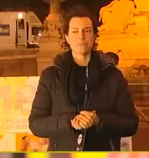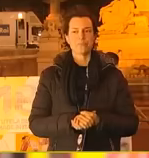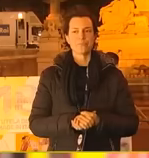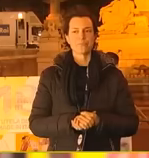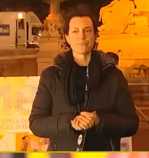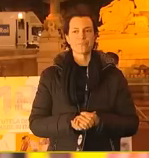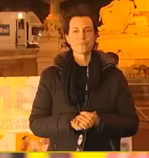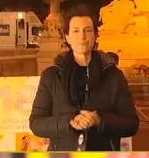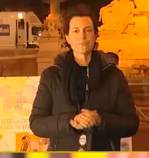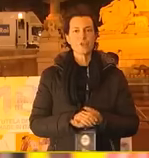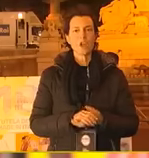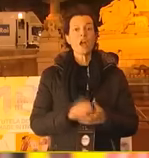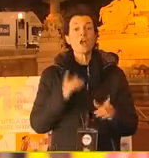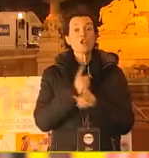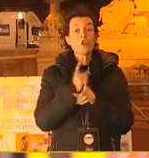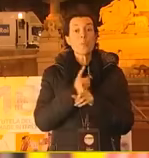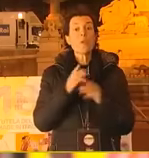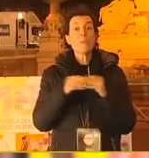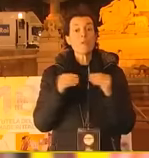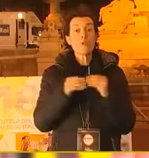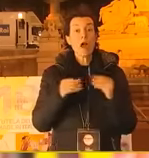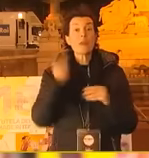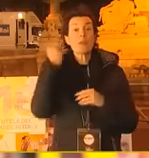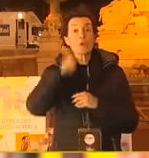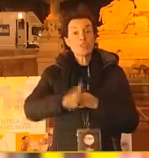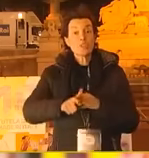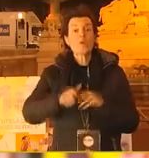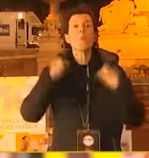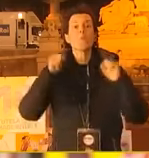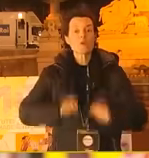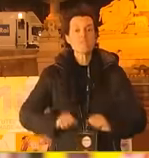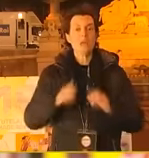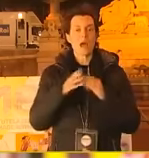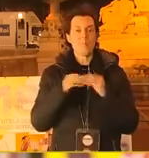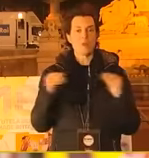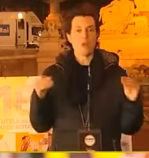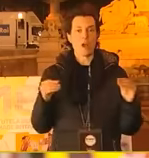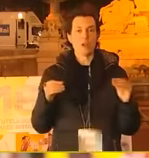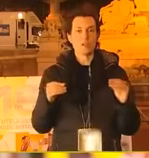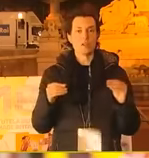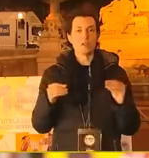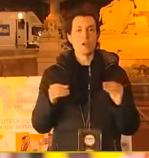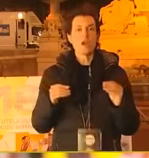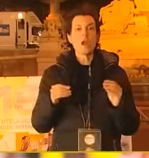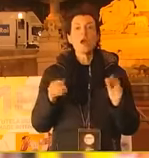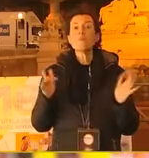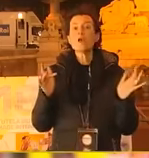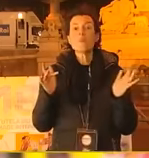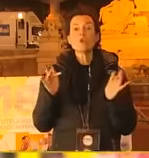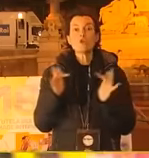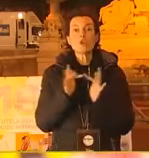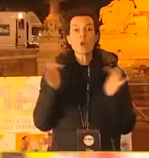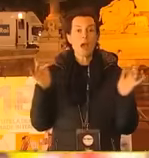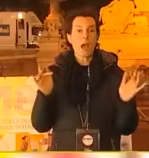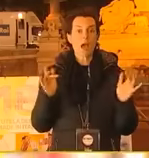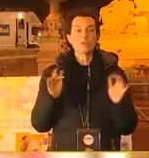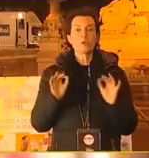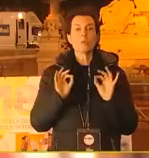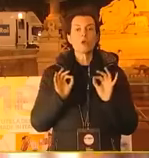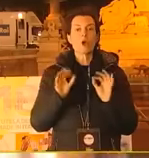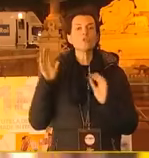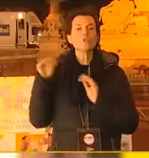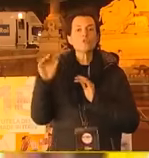Lo dobbiamo fare perché lo possiamo fare. Sappiamo, lo abbiamo toccato con mano, lo vediamo ogni giorno. Che cos'è